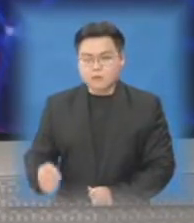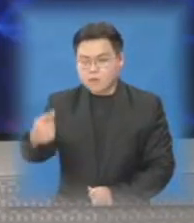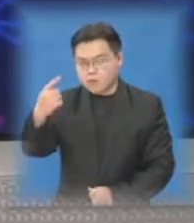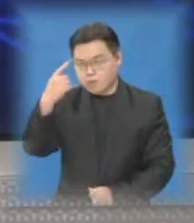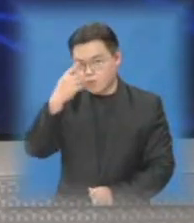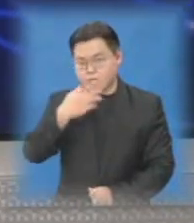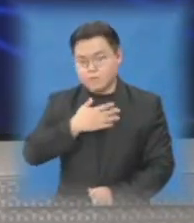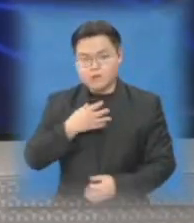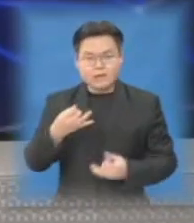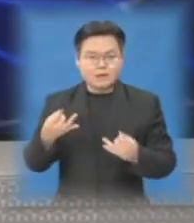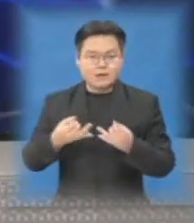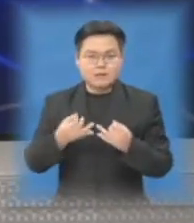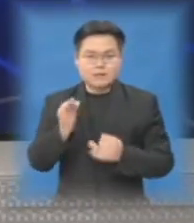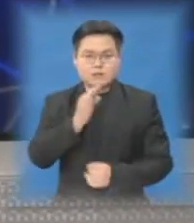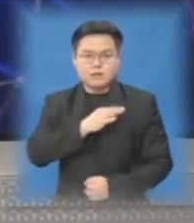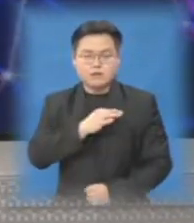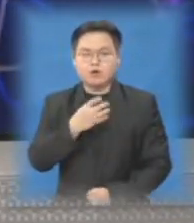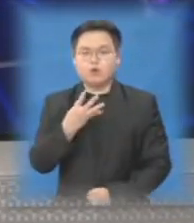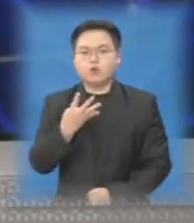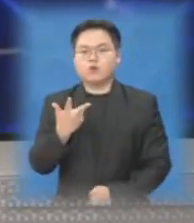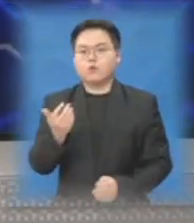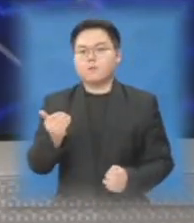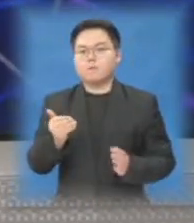Монгол улсад интернет сүлжээ ашигладаг